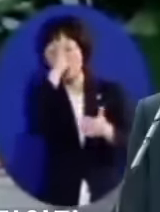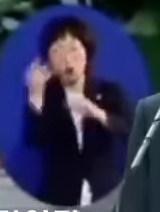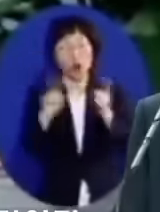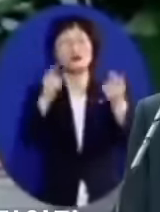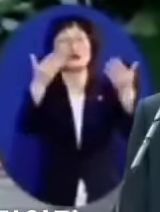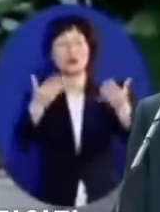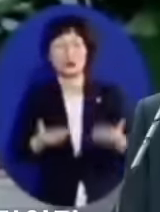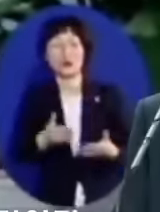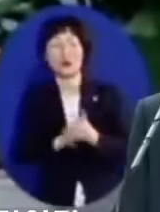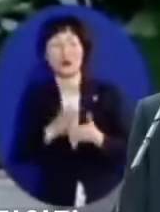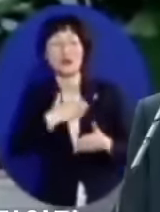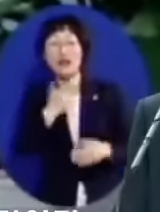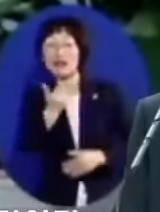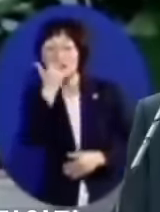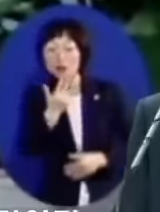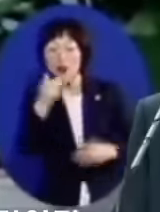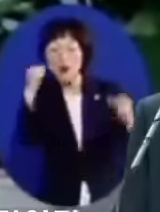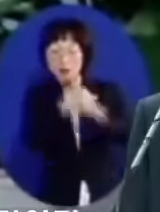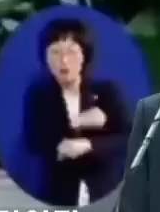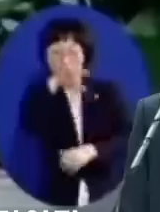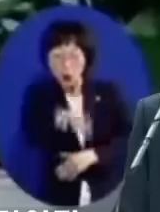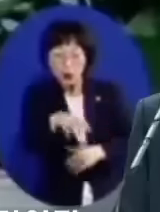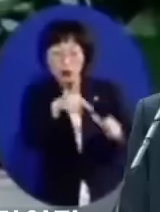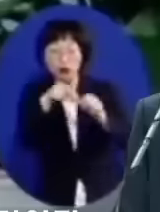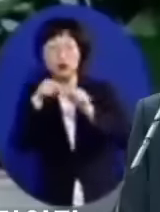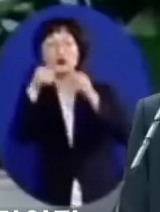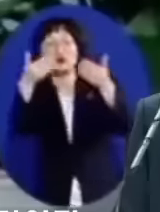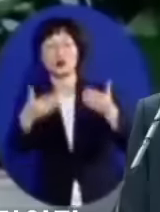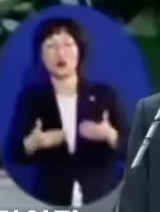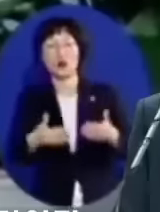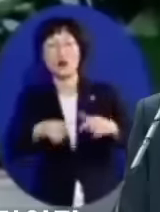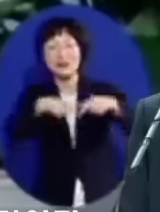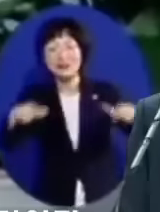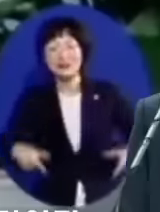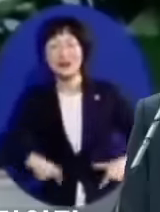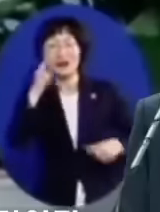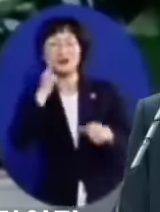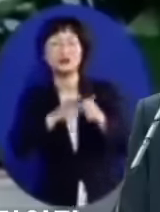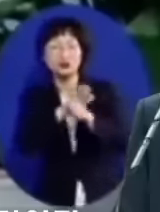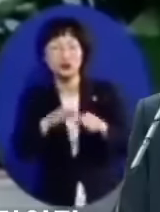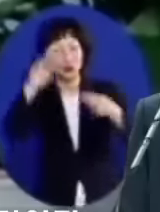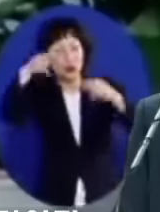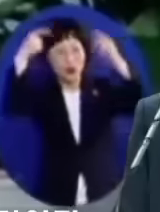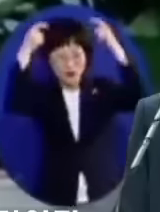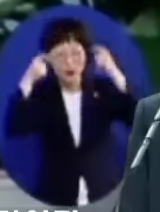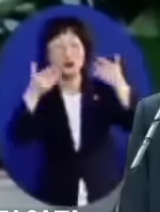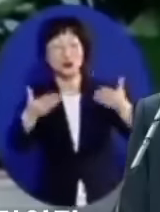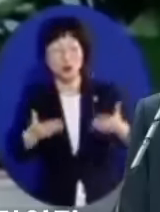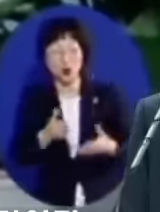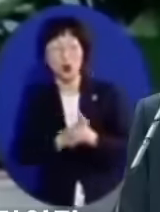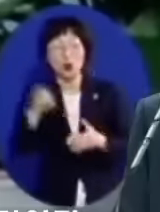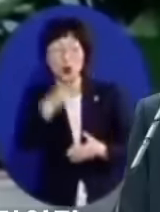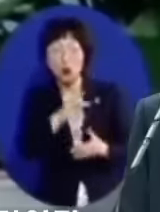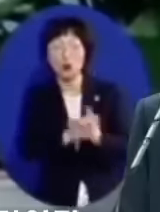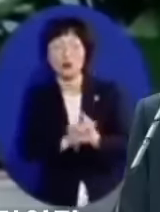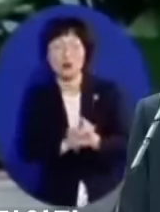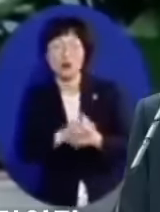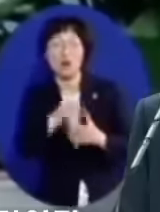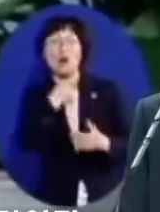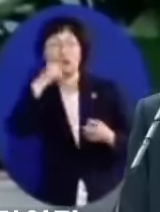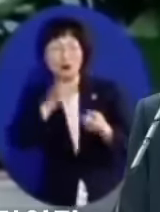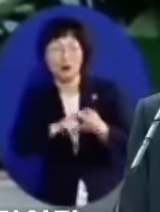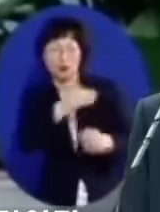고치시며 내 생명을 파멸해서 구속하시고 인자와 긍휼로 관을 씌우시며 내 소원을 만족해 하사